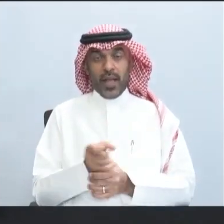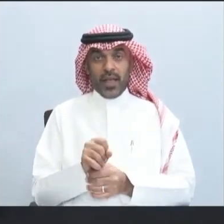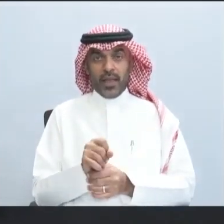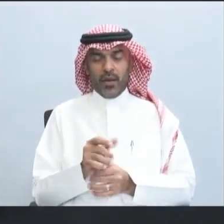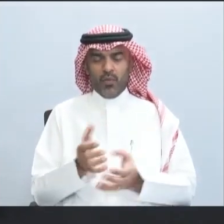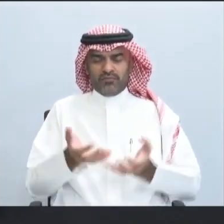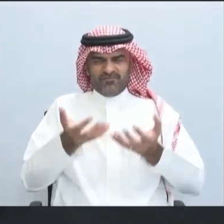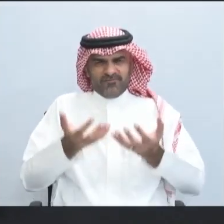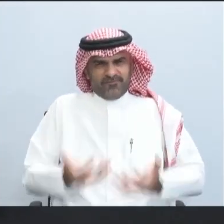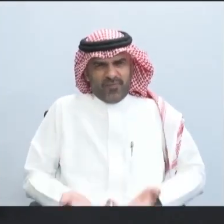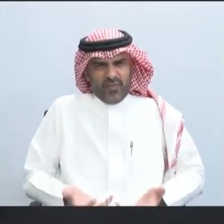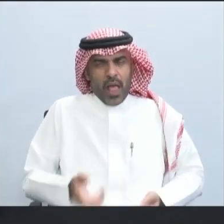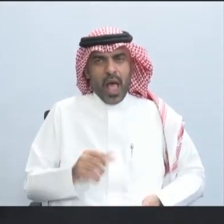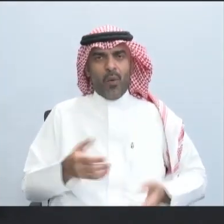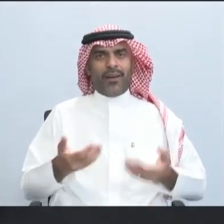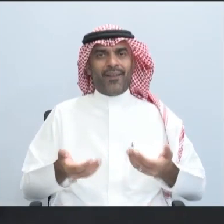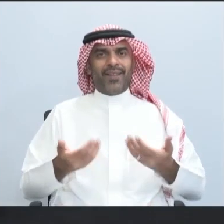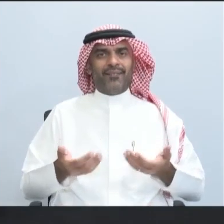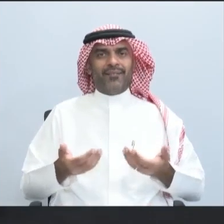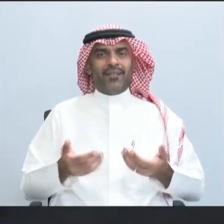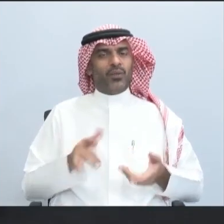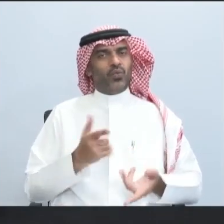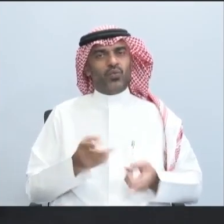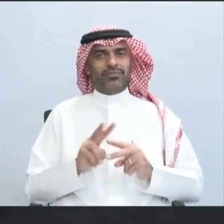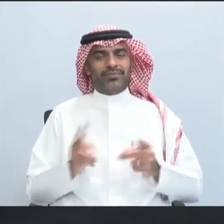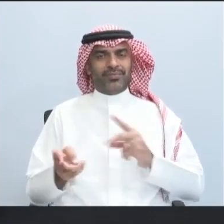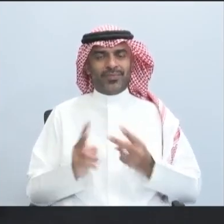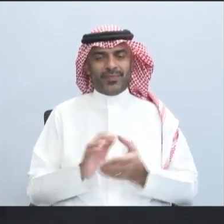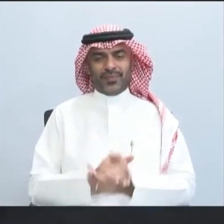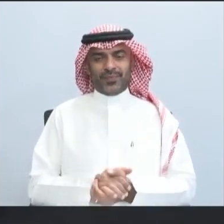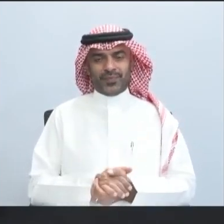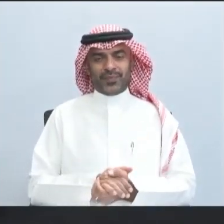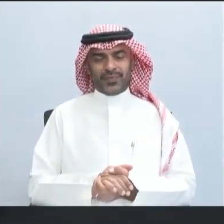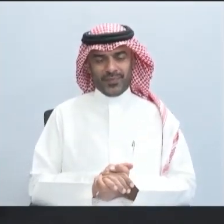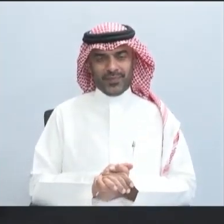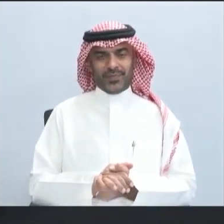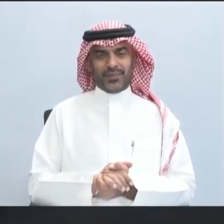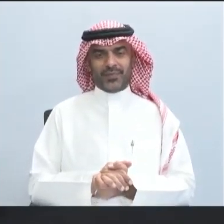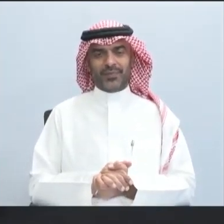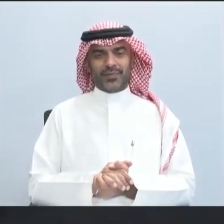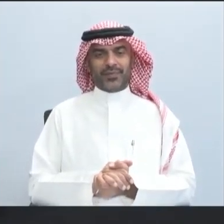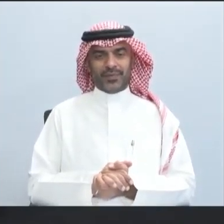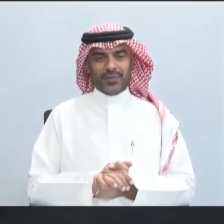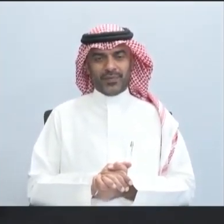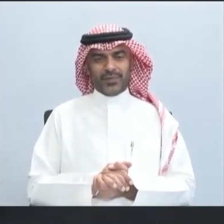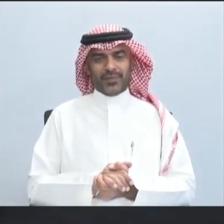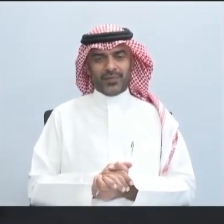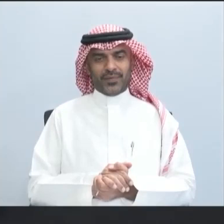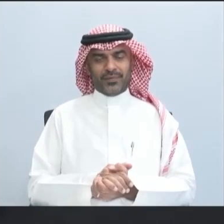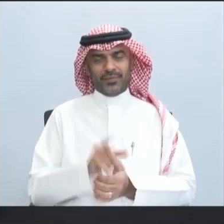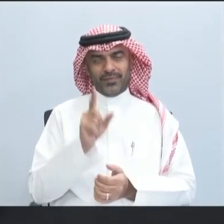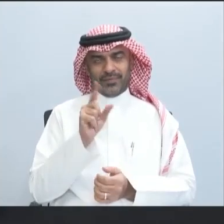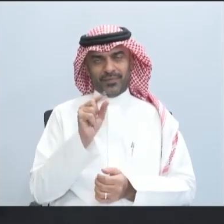ثقيل ام خفيف ثقيل ام خفيف حسب الكتله رائعون